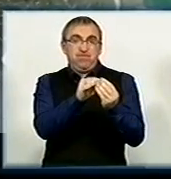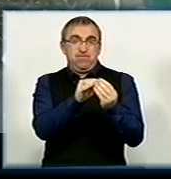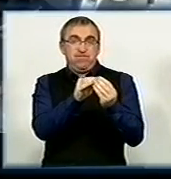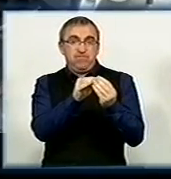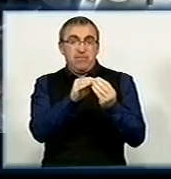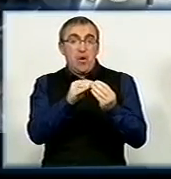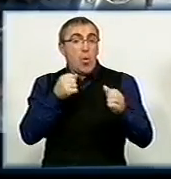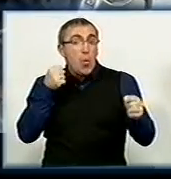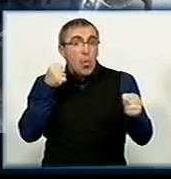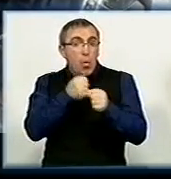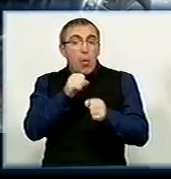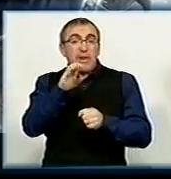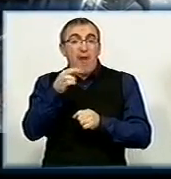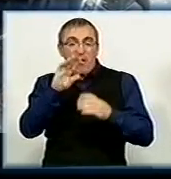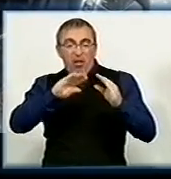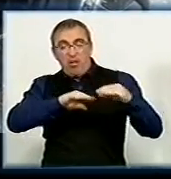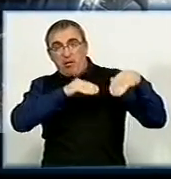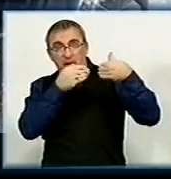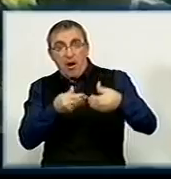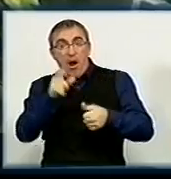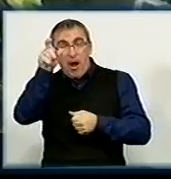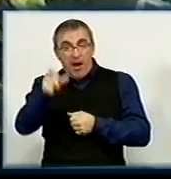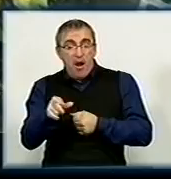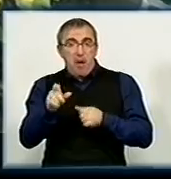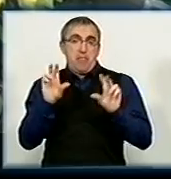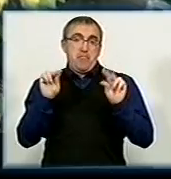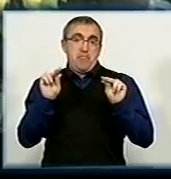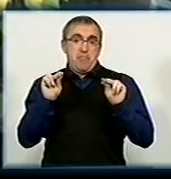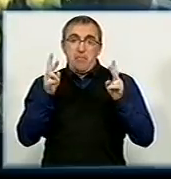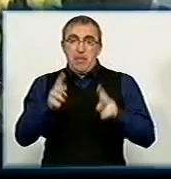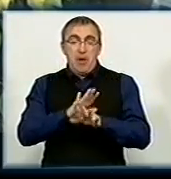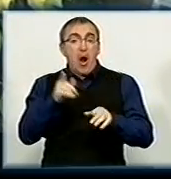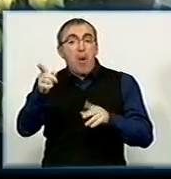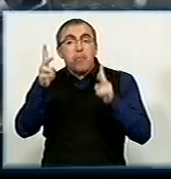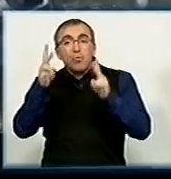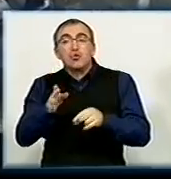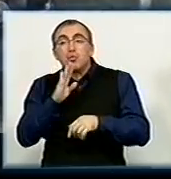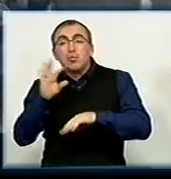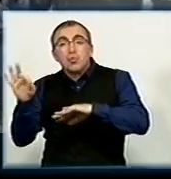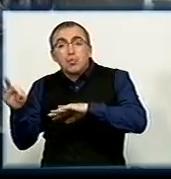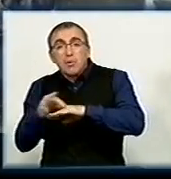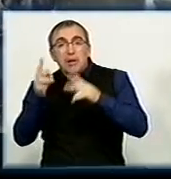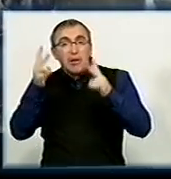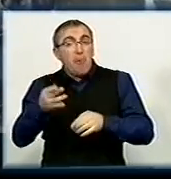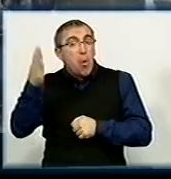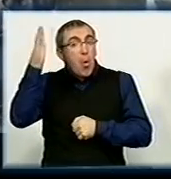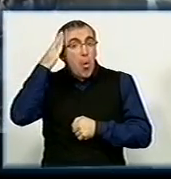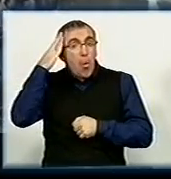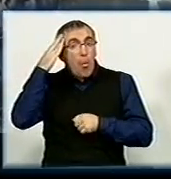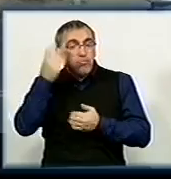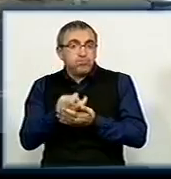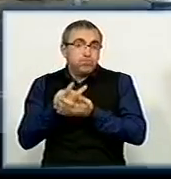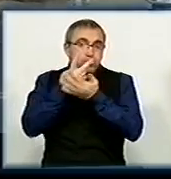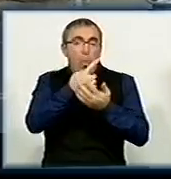зіштовхнулися. Від удару «Таврія» перекинулася. Сам керманич не травмувався. Постраждала його дружина. З травмами голови її доставили в обласну